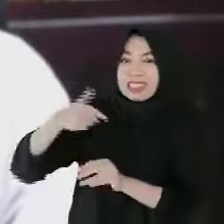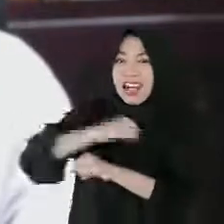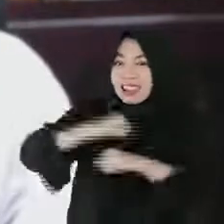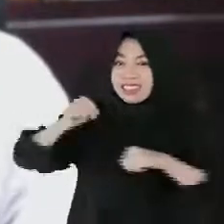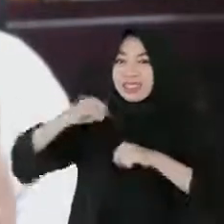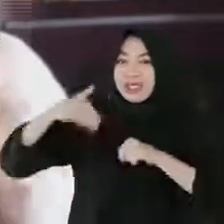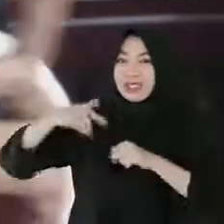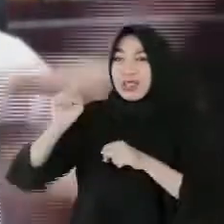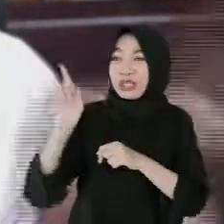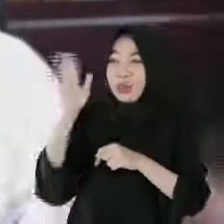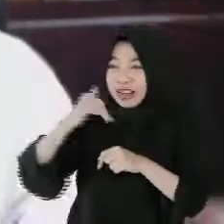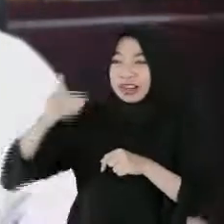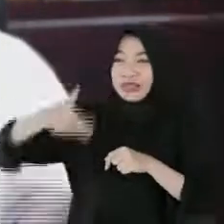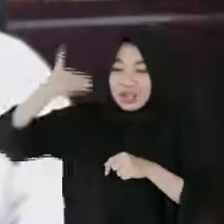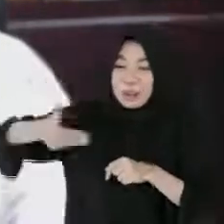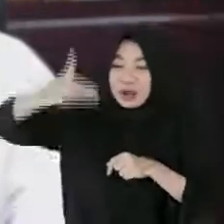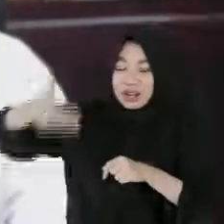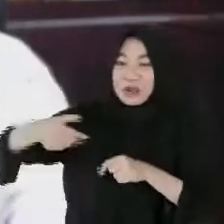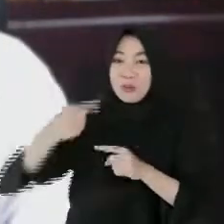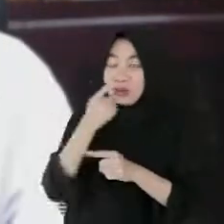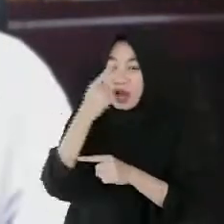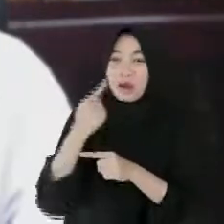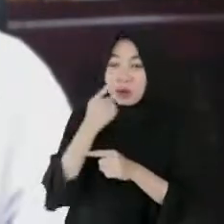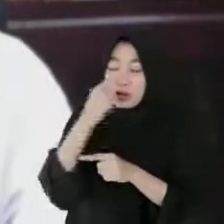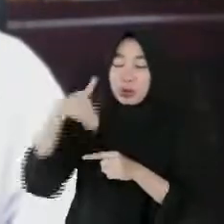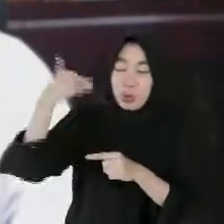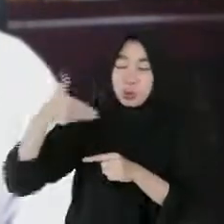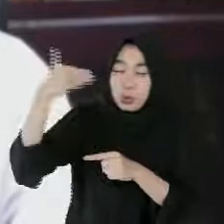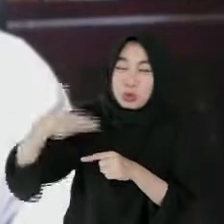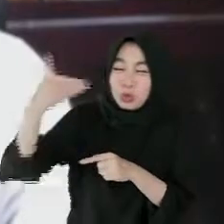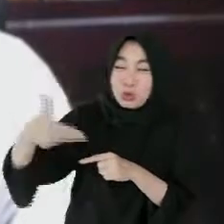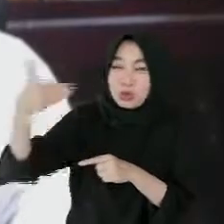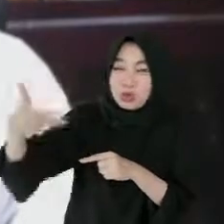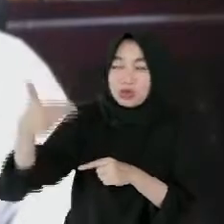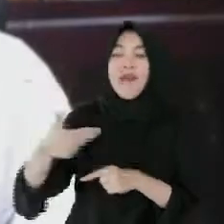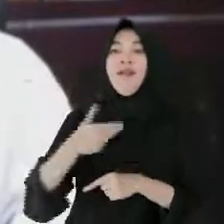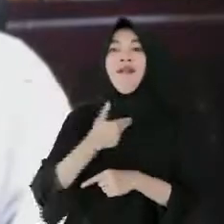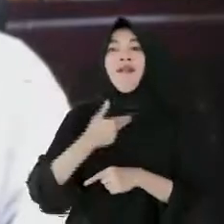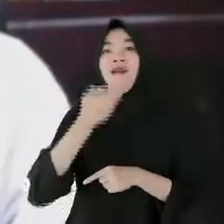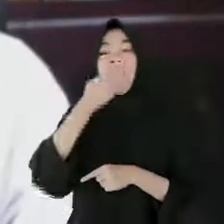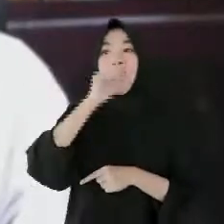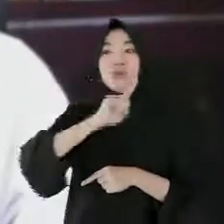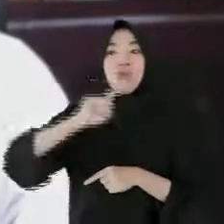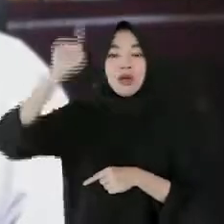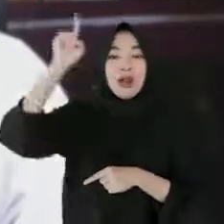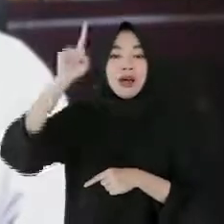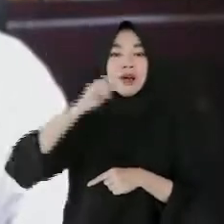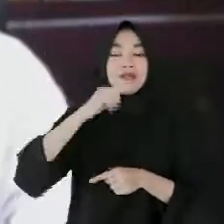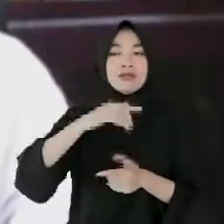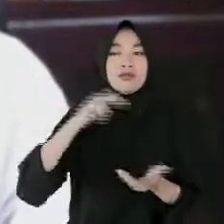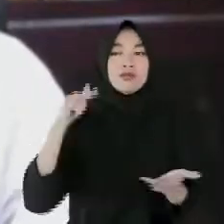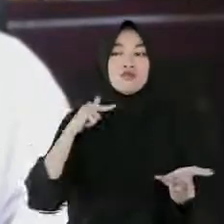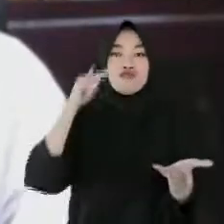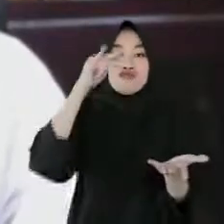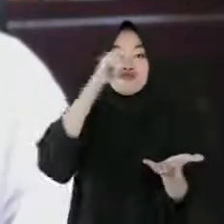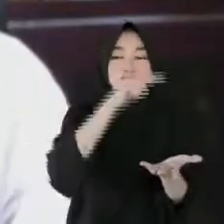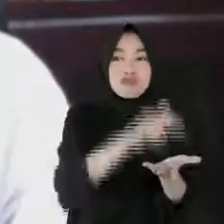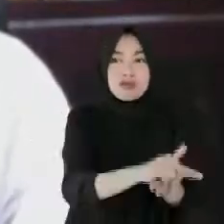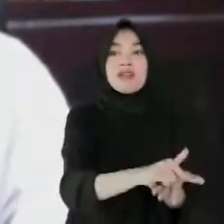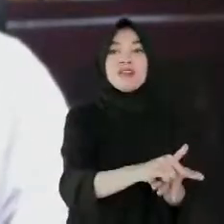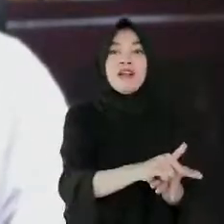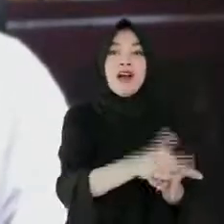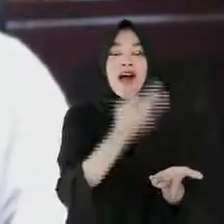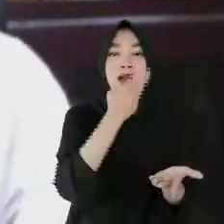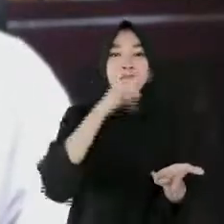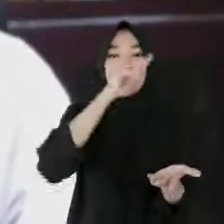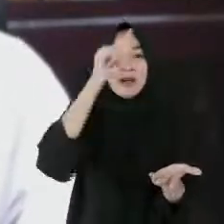meskipun gak dikontrol langsung oleh pihak panitia di Tokyo tapi itu karena secara realtime dari tetapi dan alam